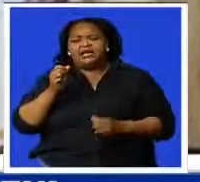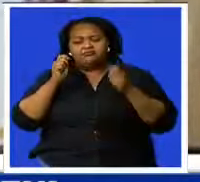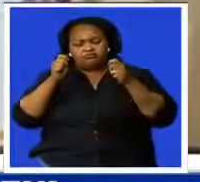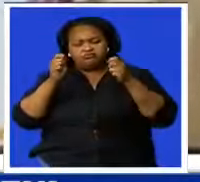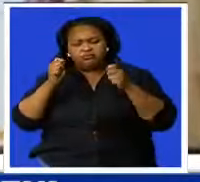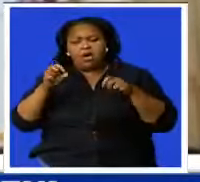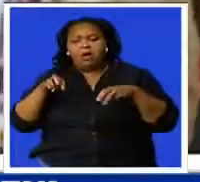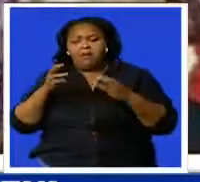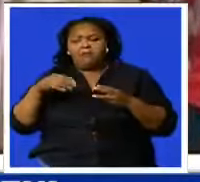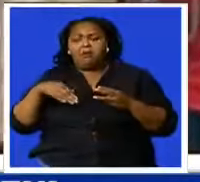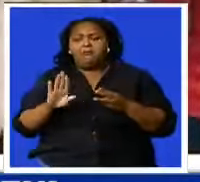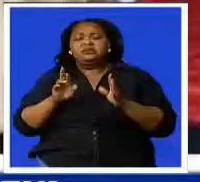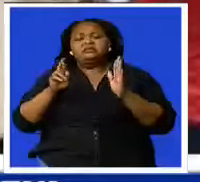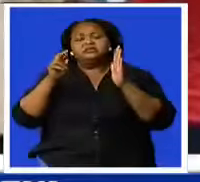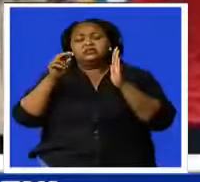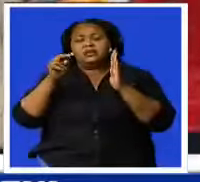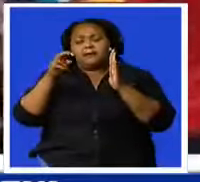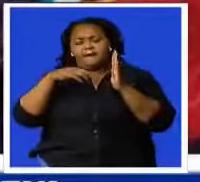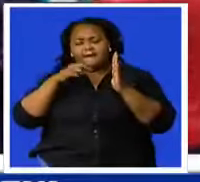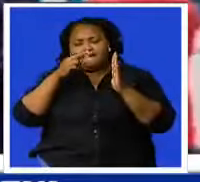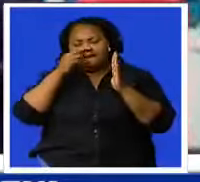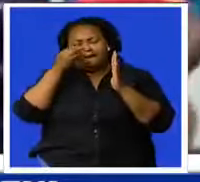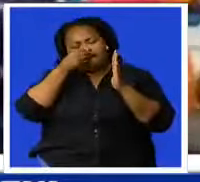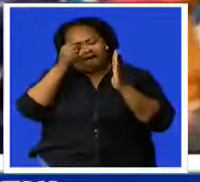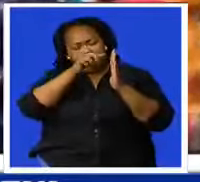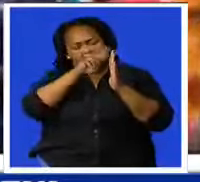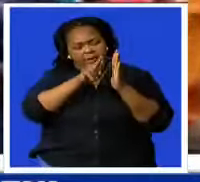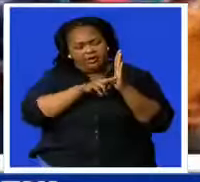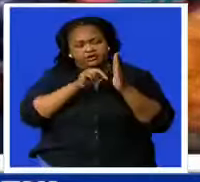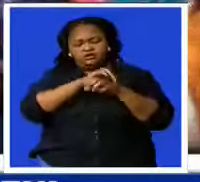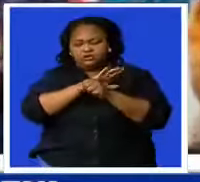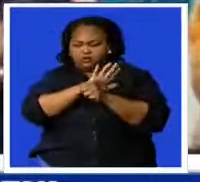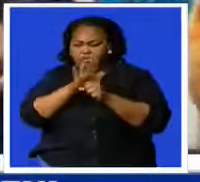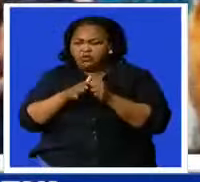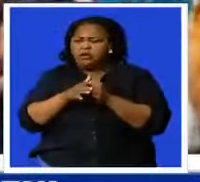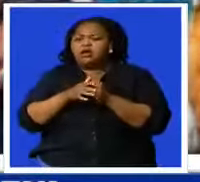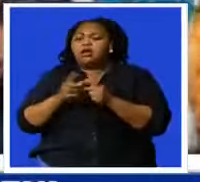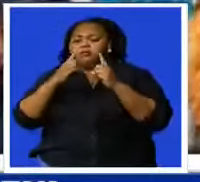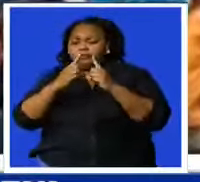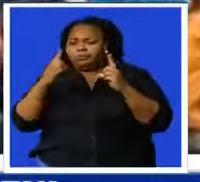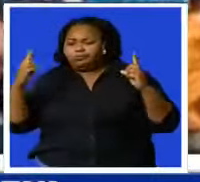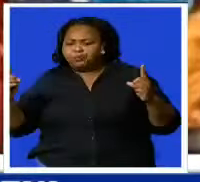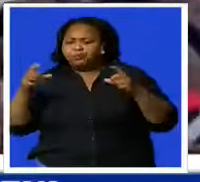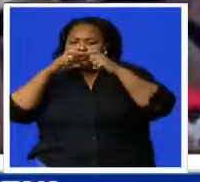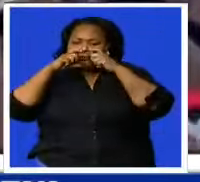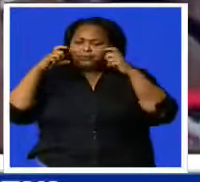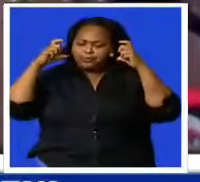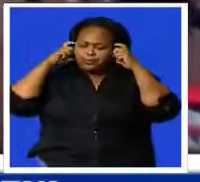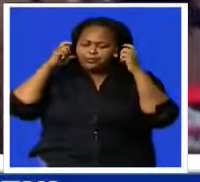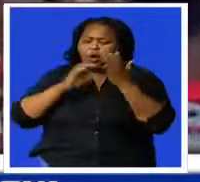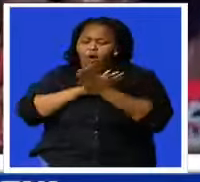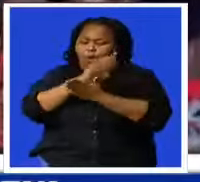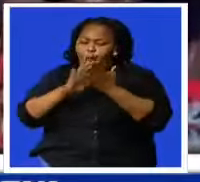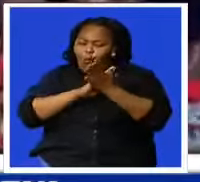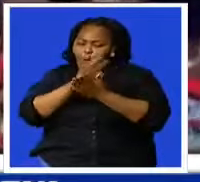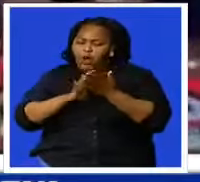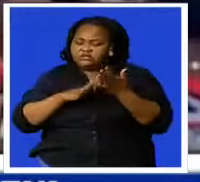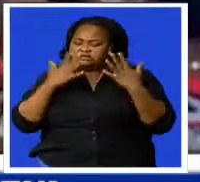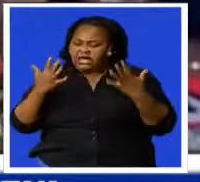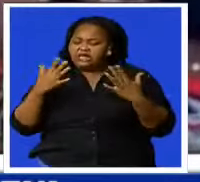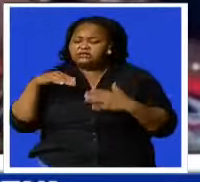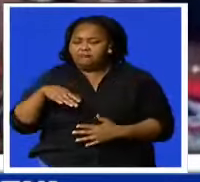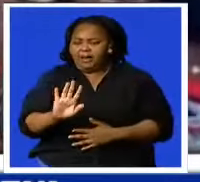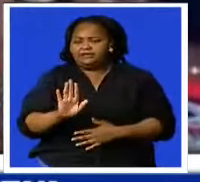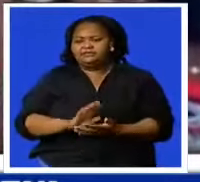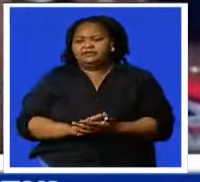sigcoke tifonyo sigcine umkhathi siphindze sigeze tandla ngemandi lahambako. Kanti umcondzisi welitiko